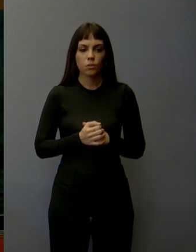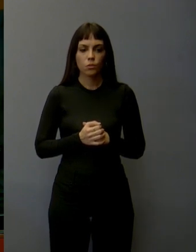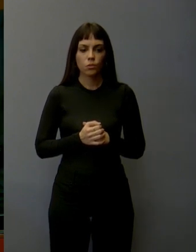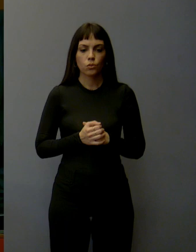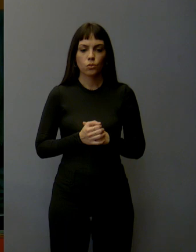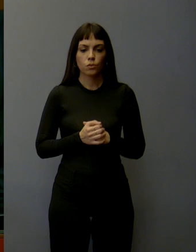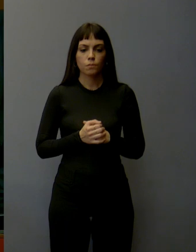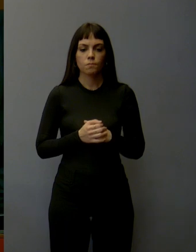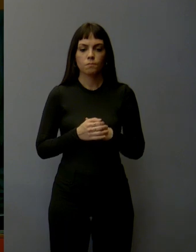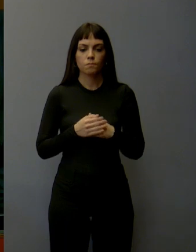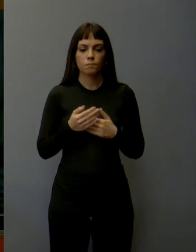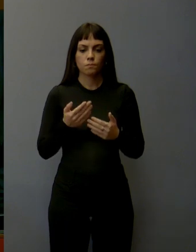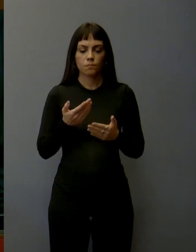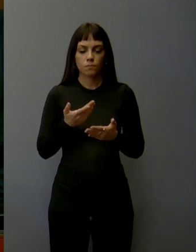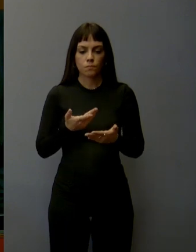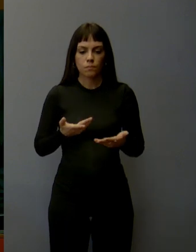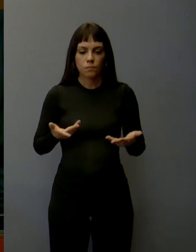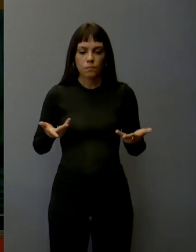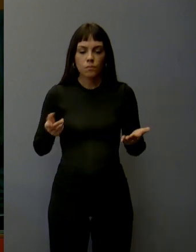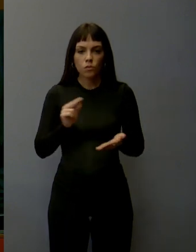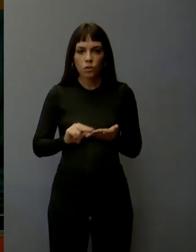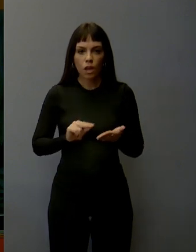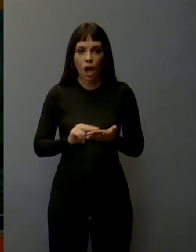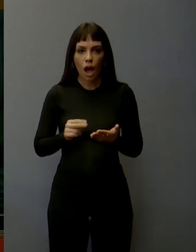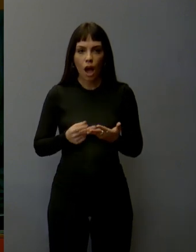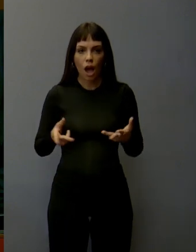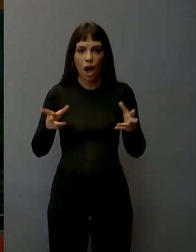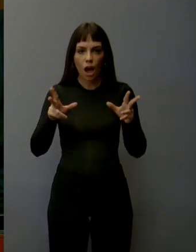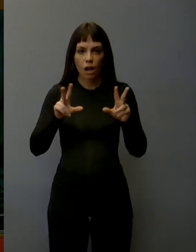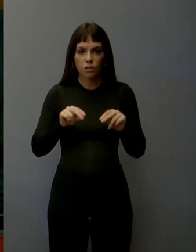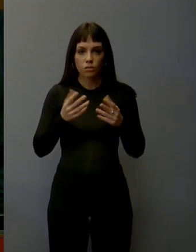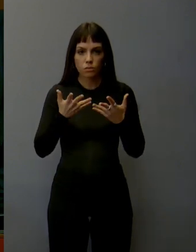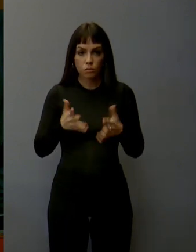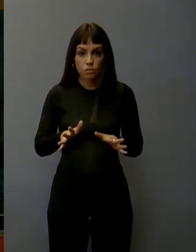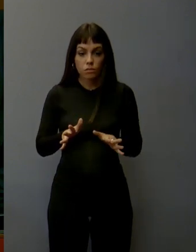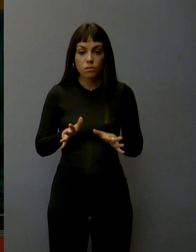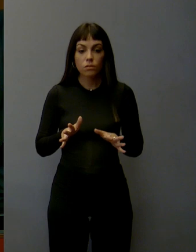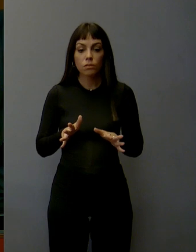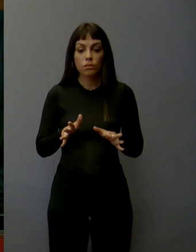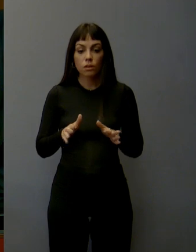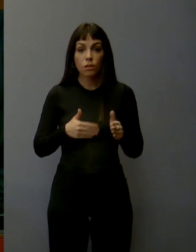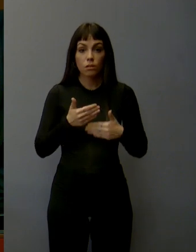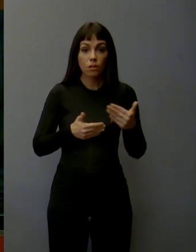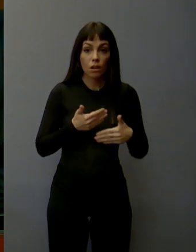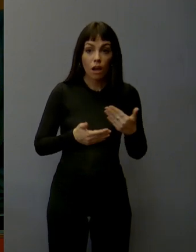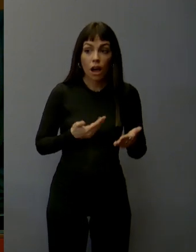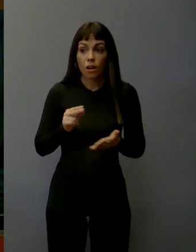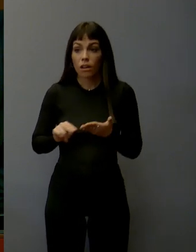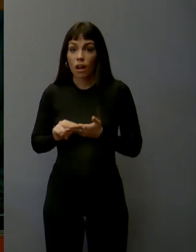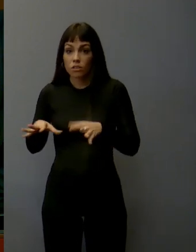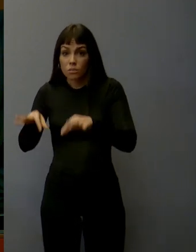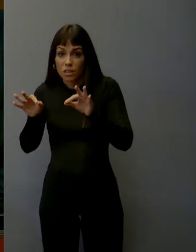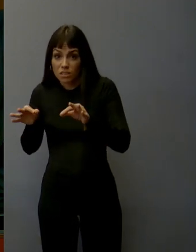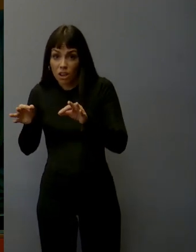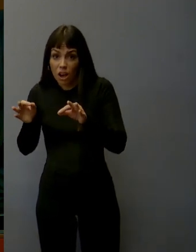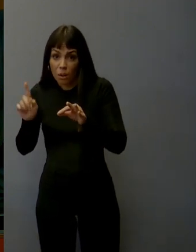abbiamo abbiamo già abbiamo già votato sul proseguire quindi non è che possiamo votare anche sulla sospensione la facciamo